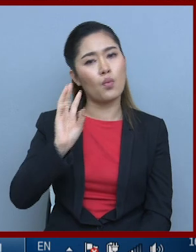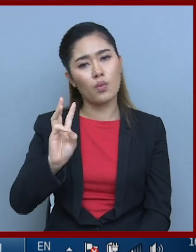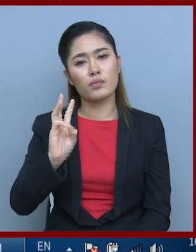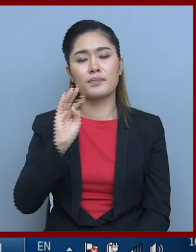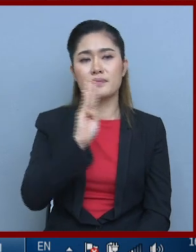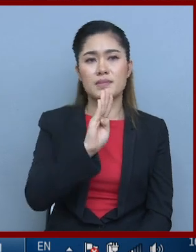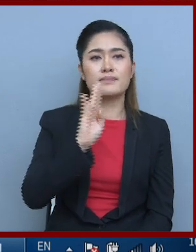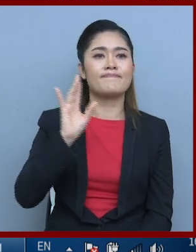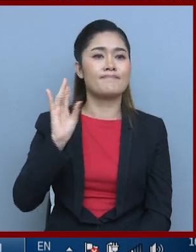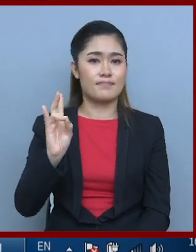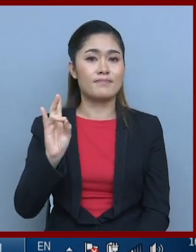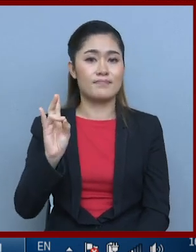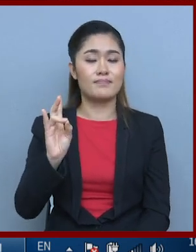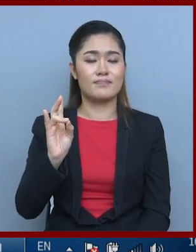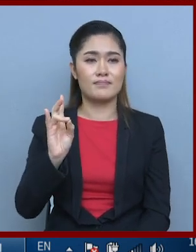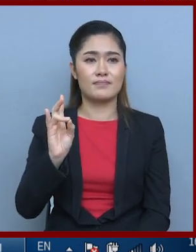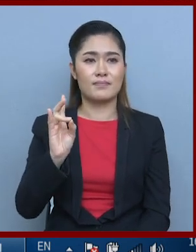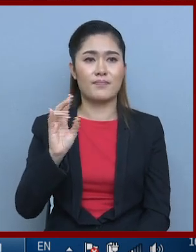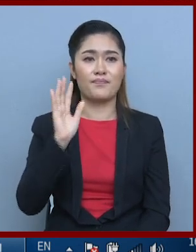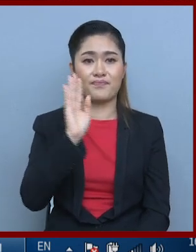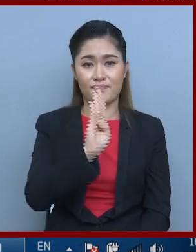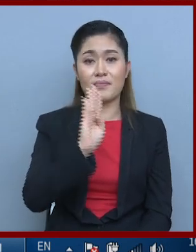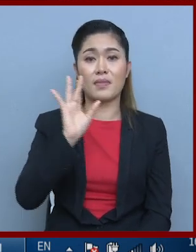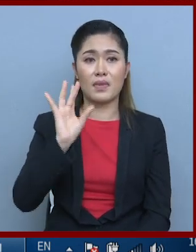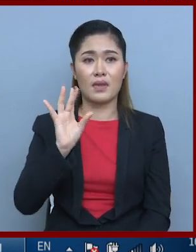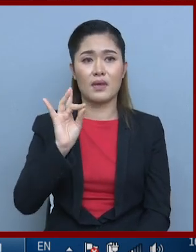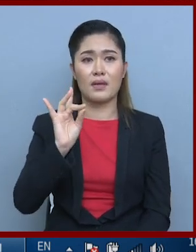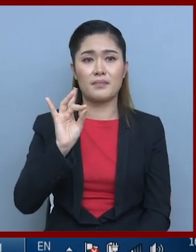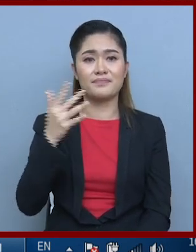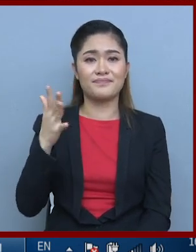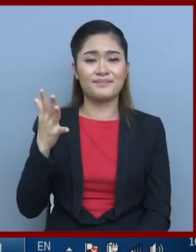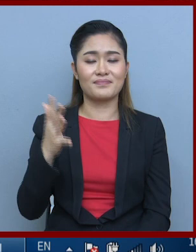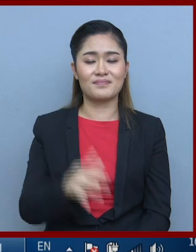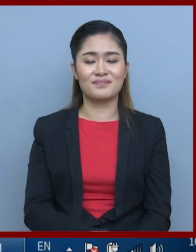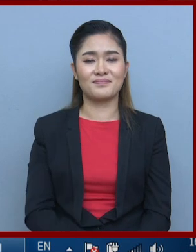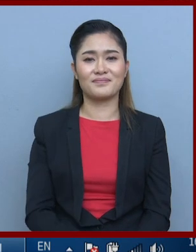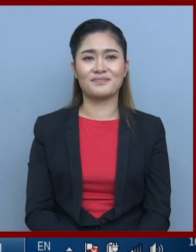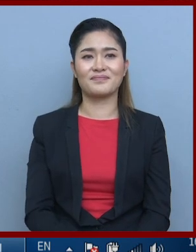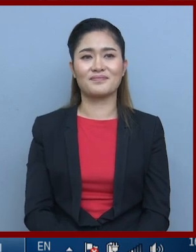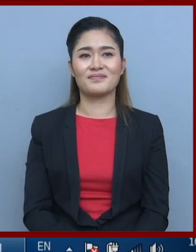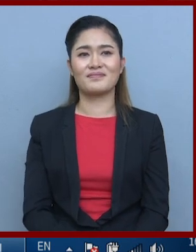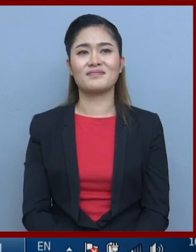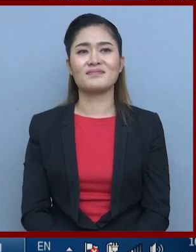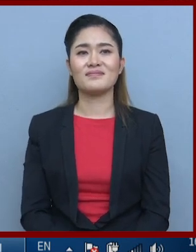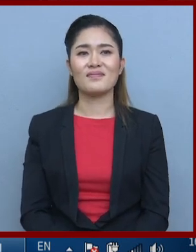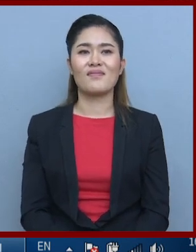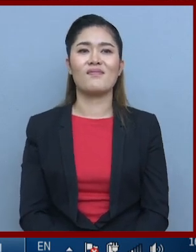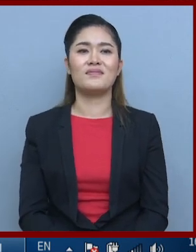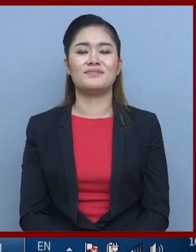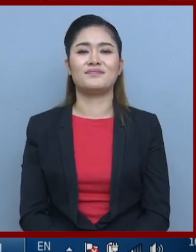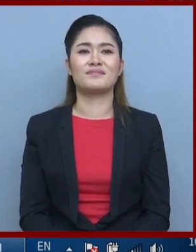b6 b7 b8 เอ้ย b8 ไม่มีเลยแล้ว as อะ